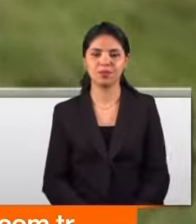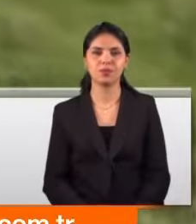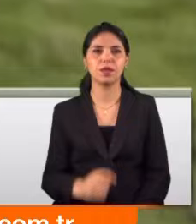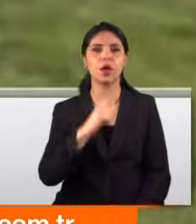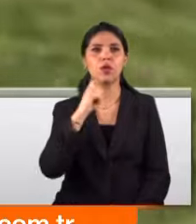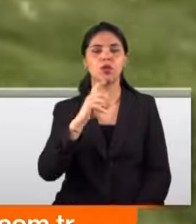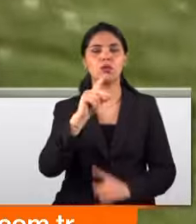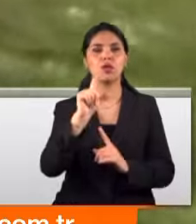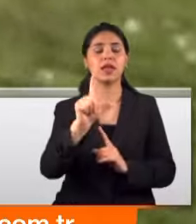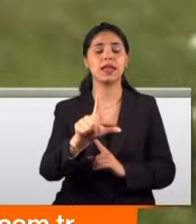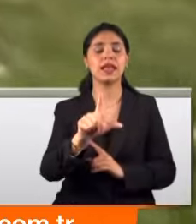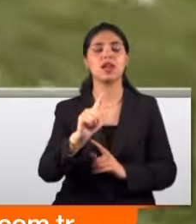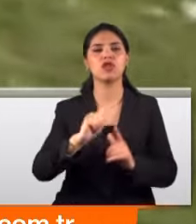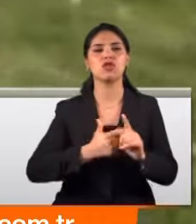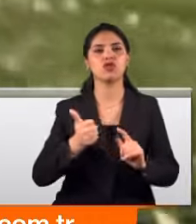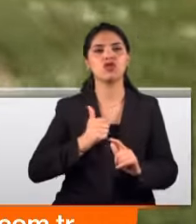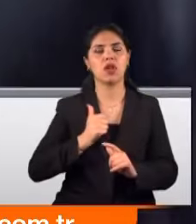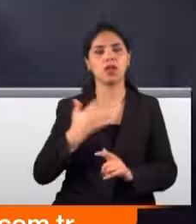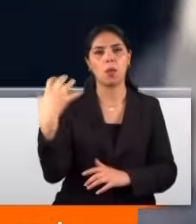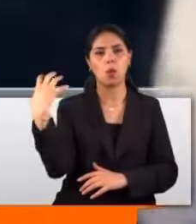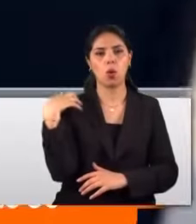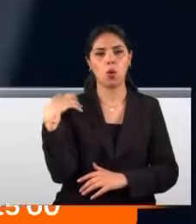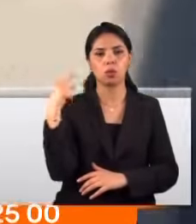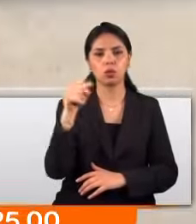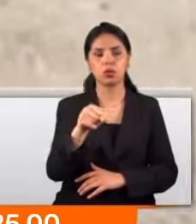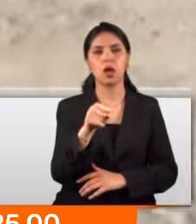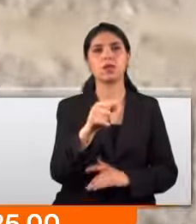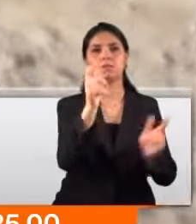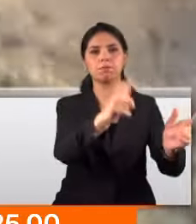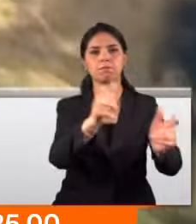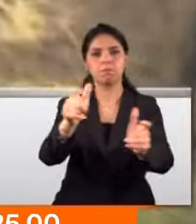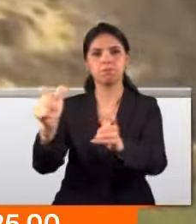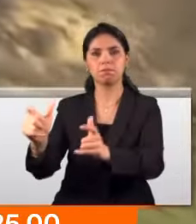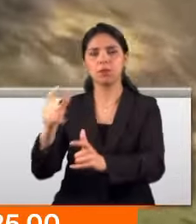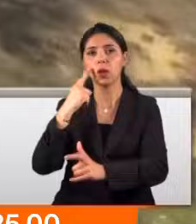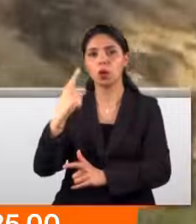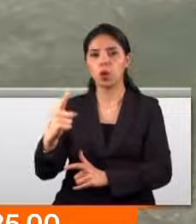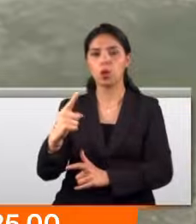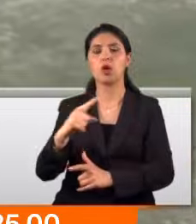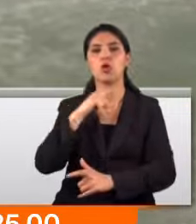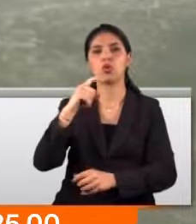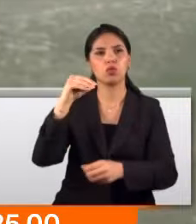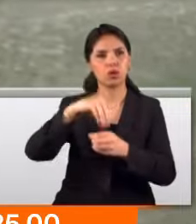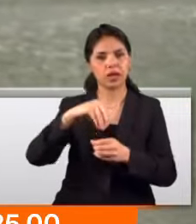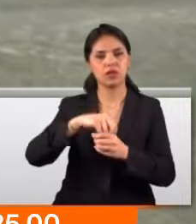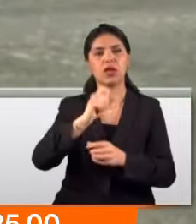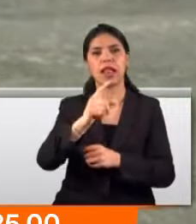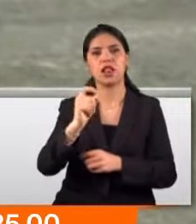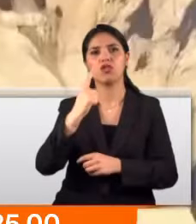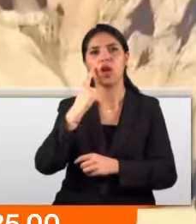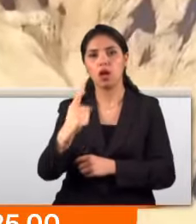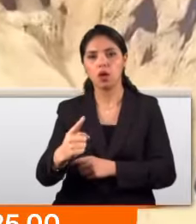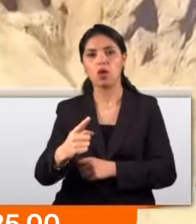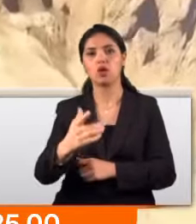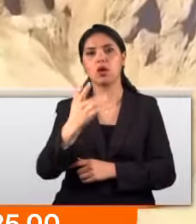Tunceli İl Jandarma Komutanlığı, Kurudere Mahallesi, Kurttepeleri, Beşiktepe, Meteristepe ve Taharçayı bölgelerinde